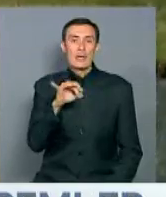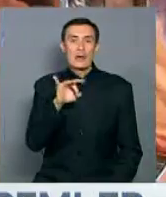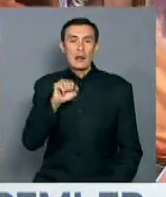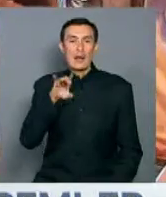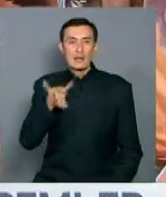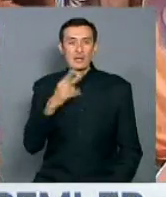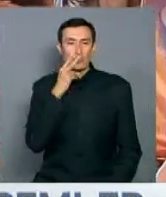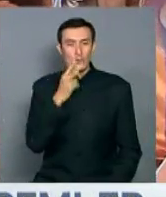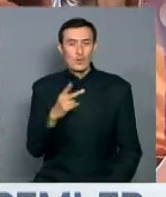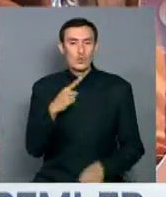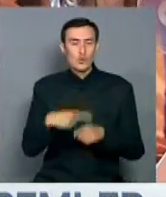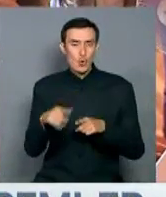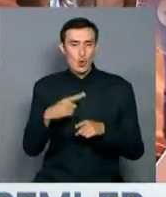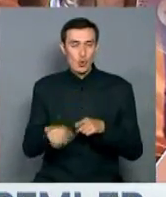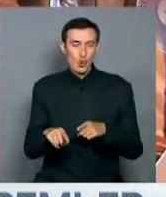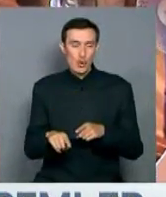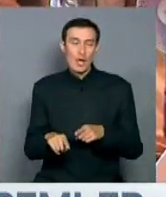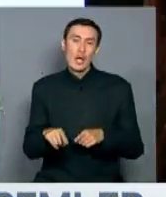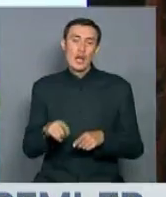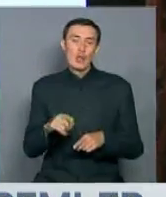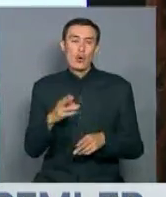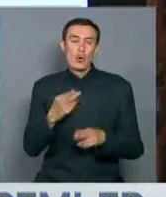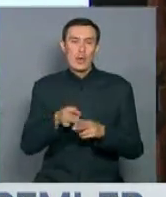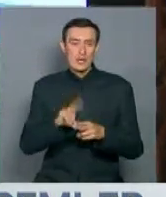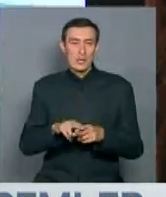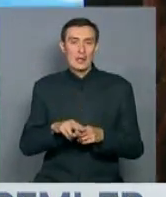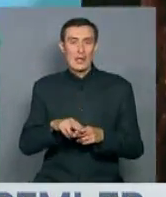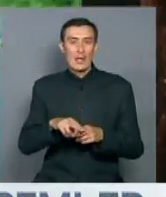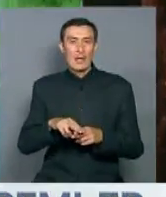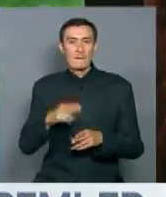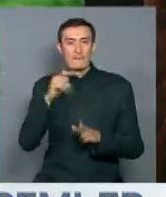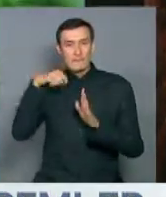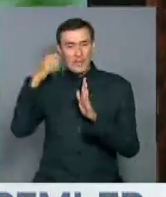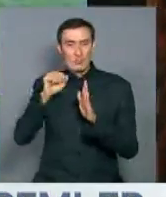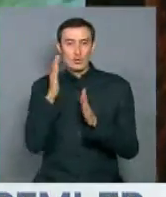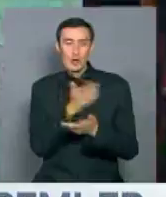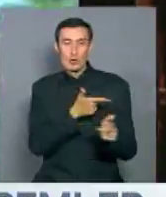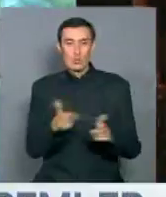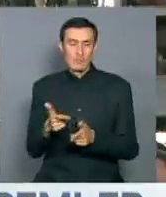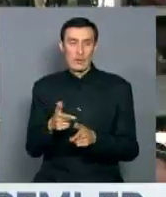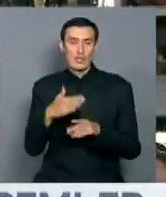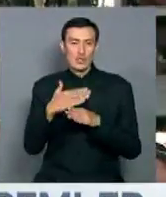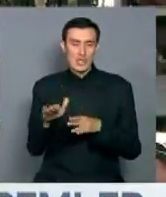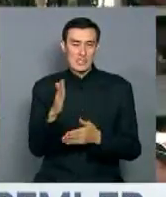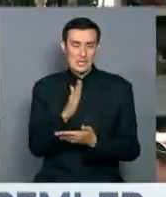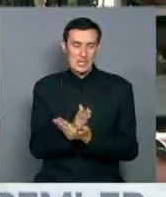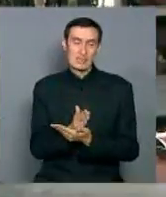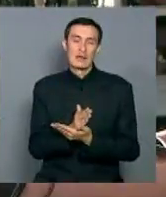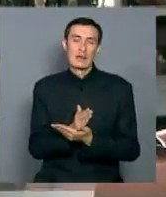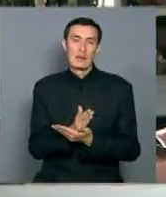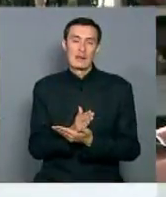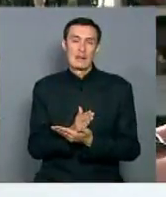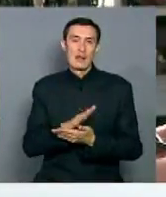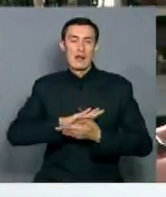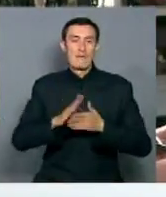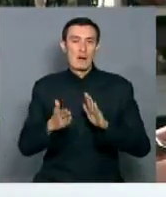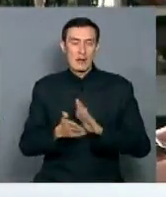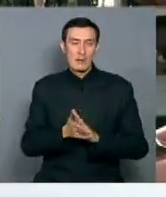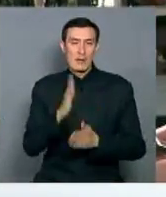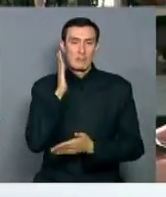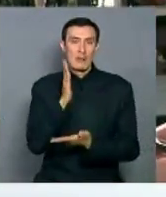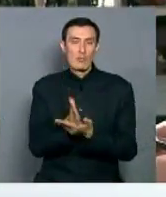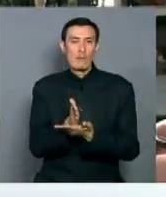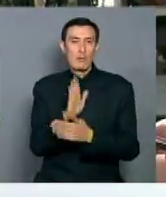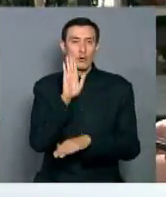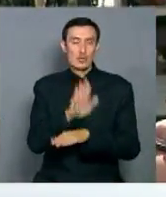зритель увидит уже скоро. Во всяком случае, некоторые эпизоды уже смонтированы. В рамках прямого поручения